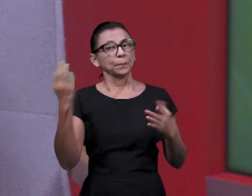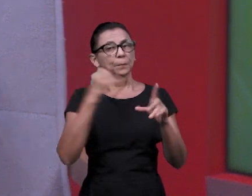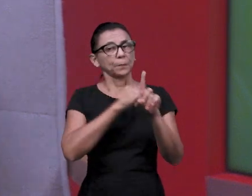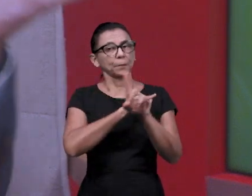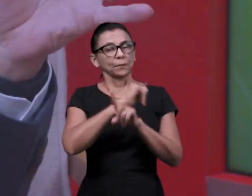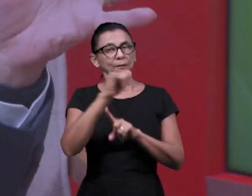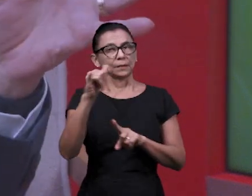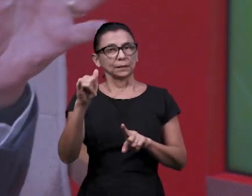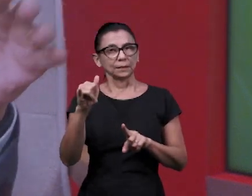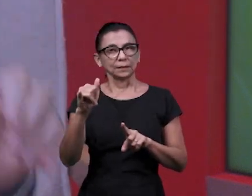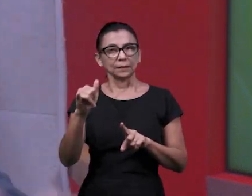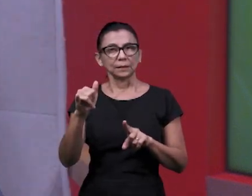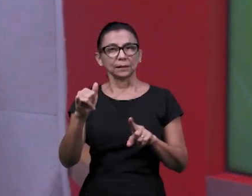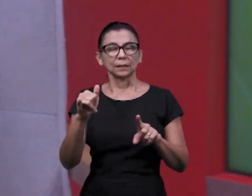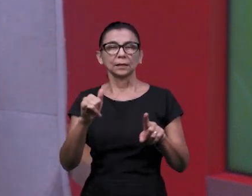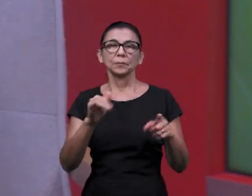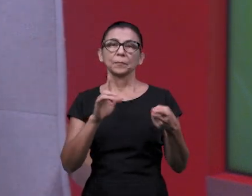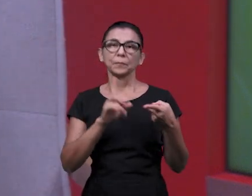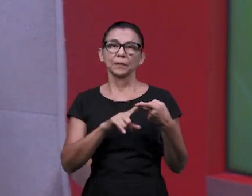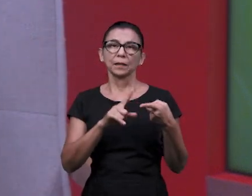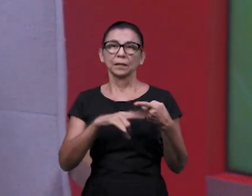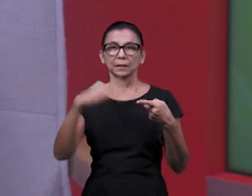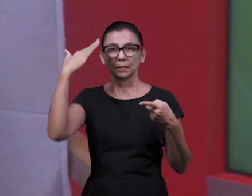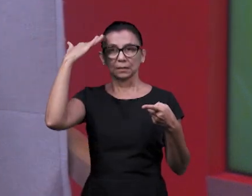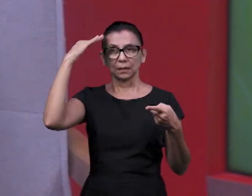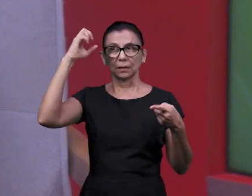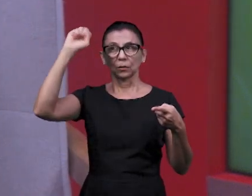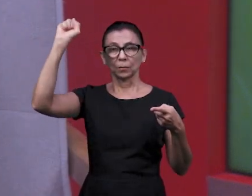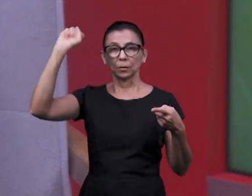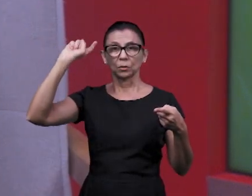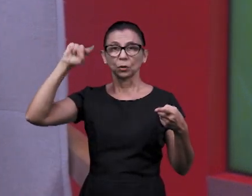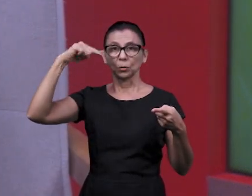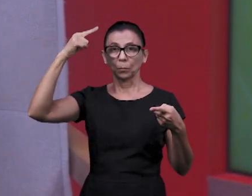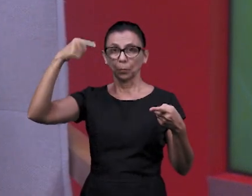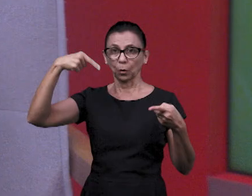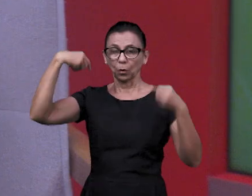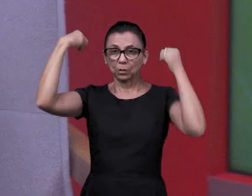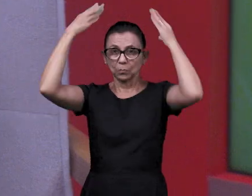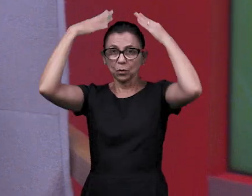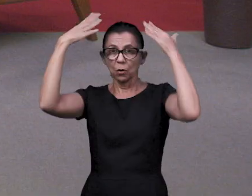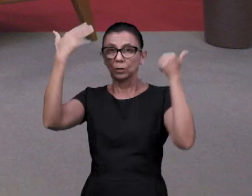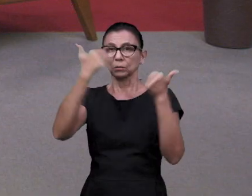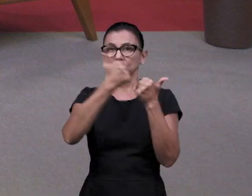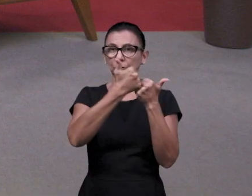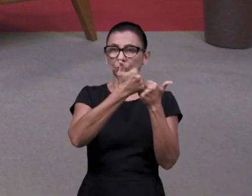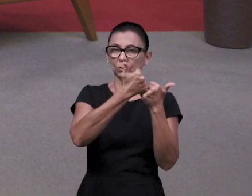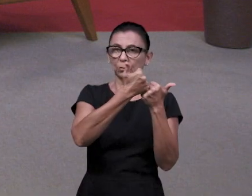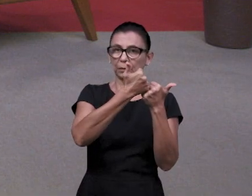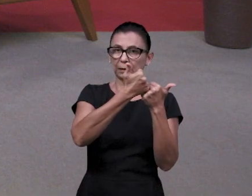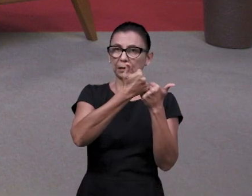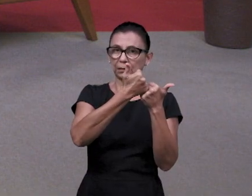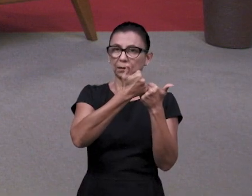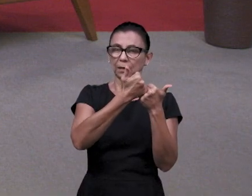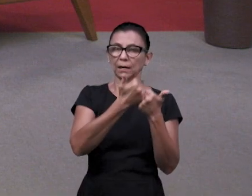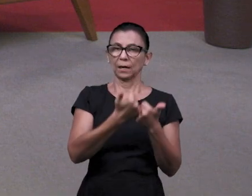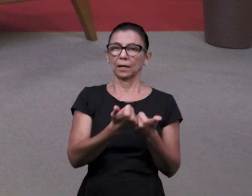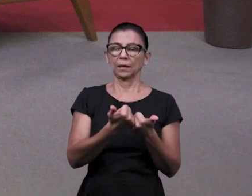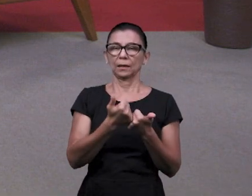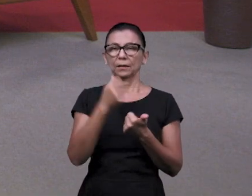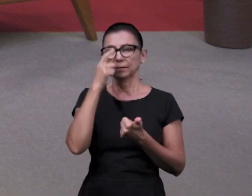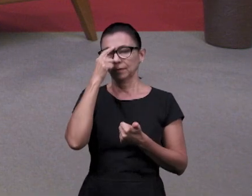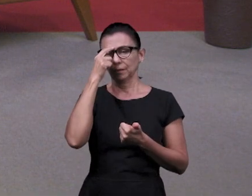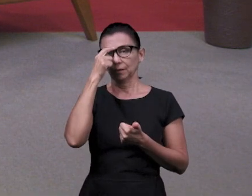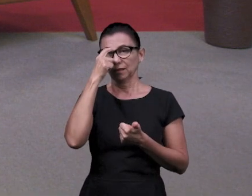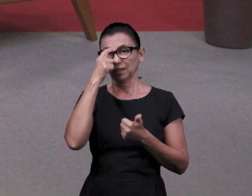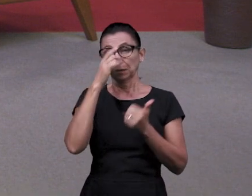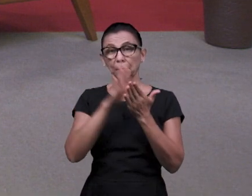le projet de Dieu était que Salomon, un des enfants de David, devienne le roi.